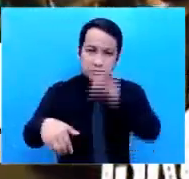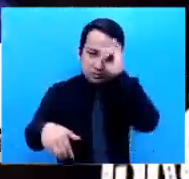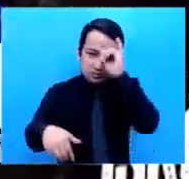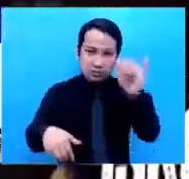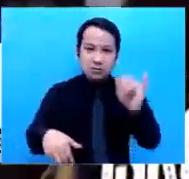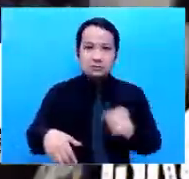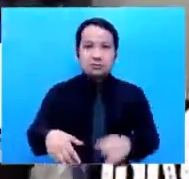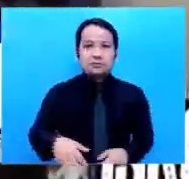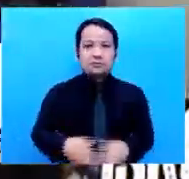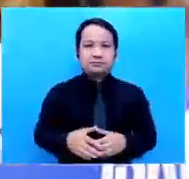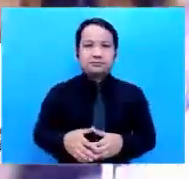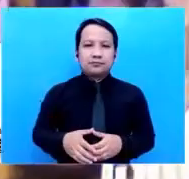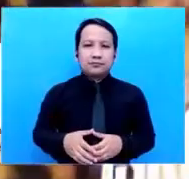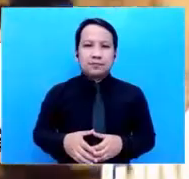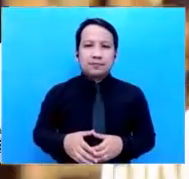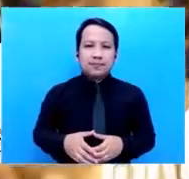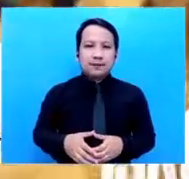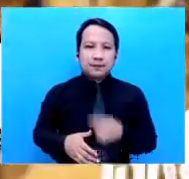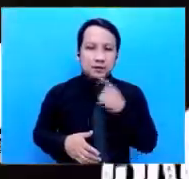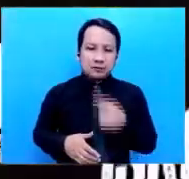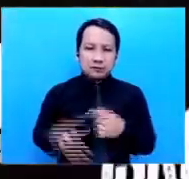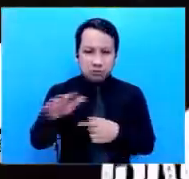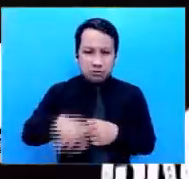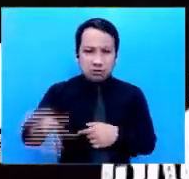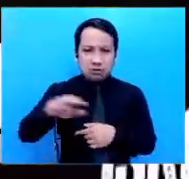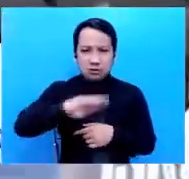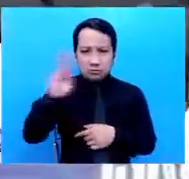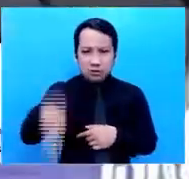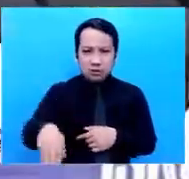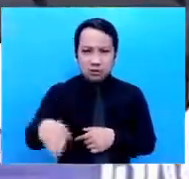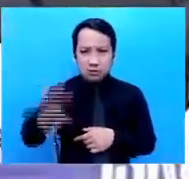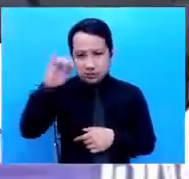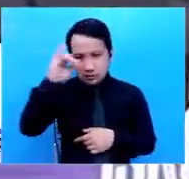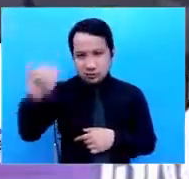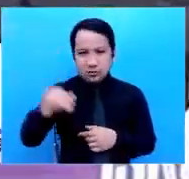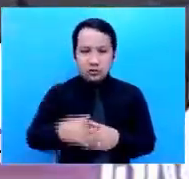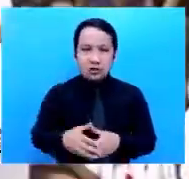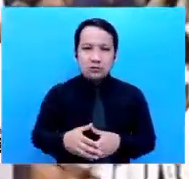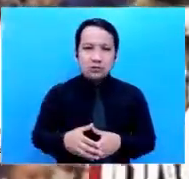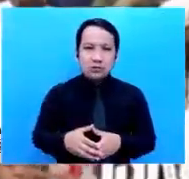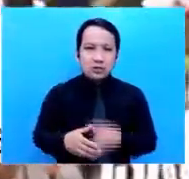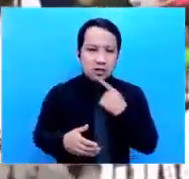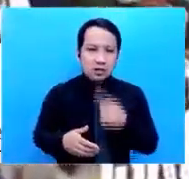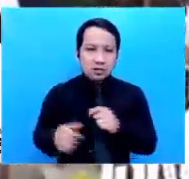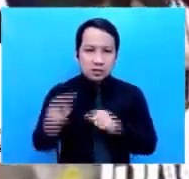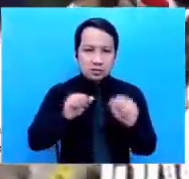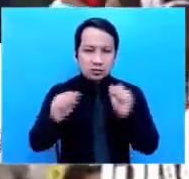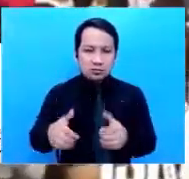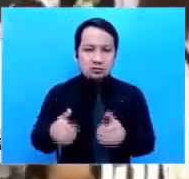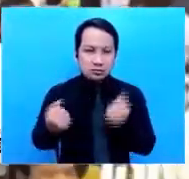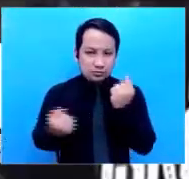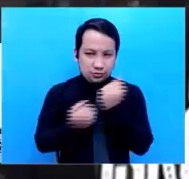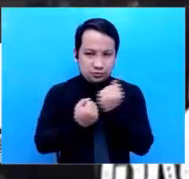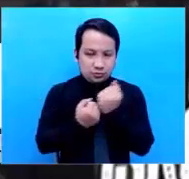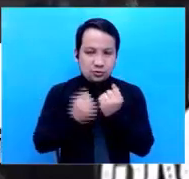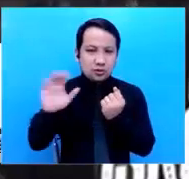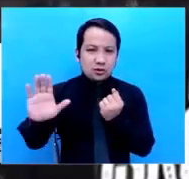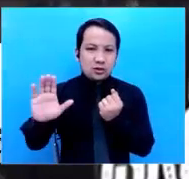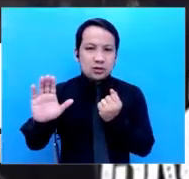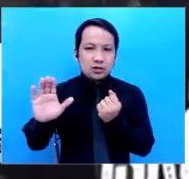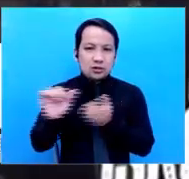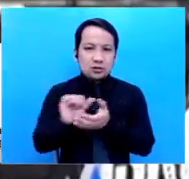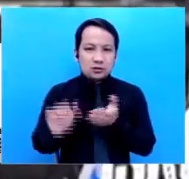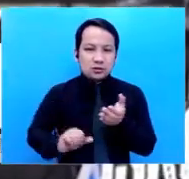Isko! Nag-jamming ang mga Manilenyo. Sa pangungunan ng mga artist na sumusuporta kay Yorme, gaya ni na